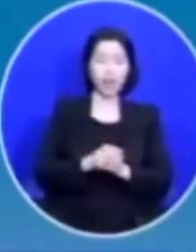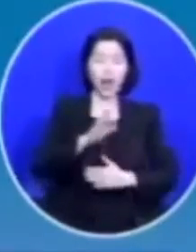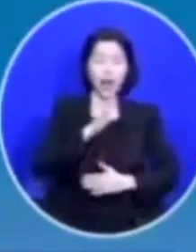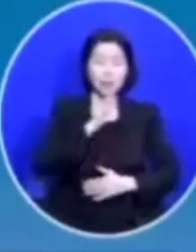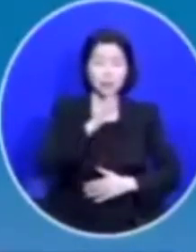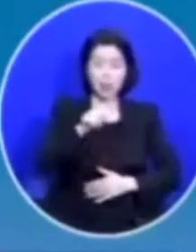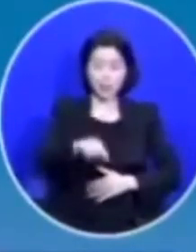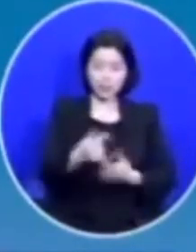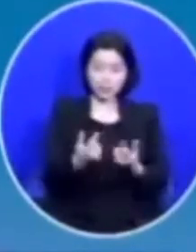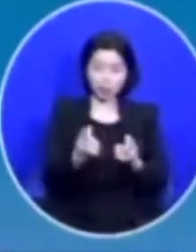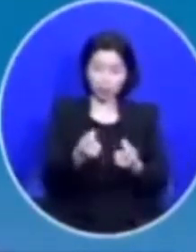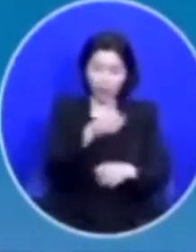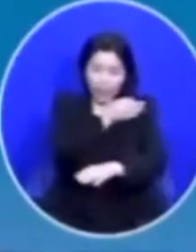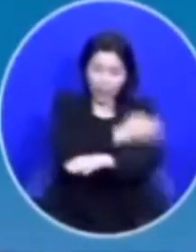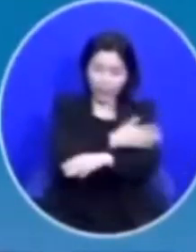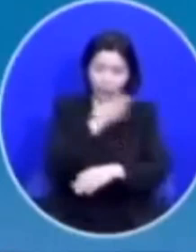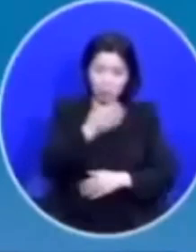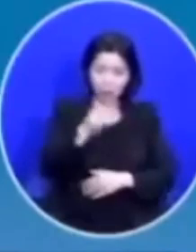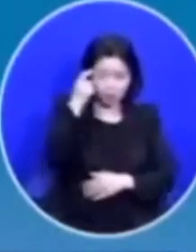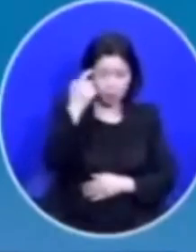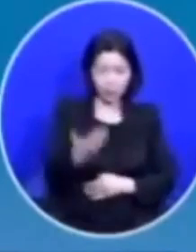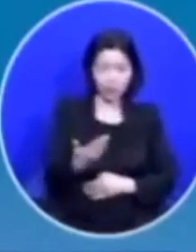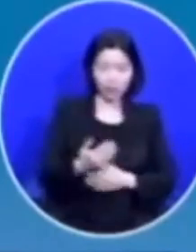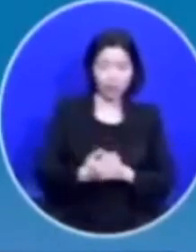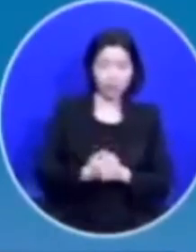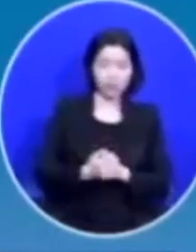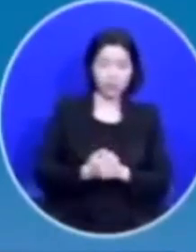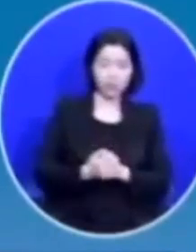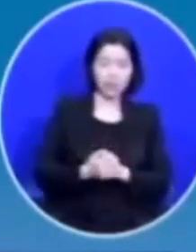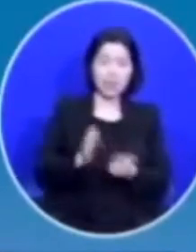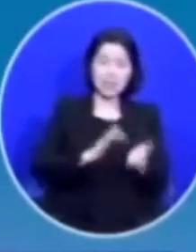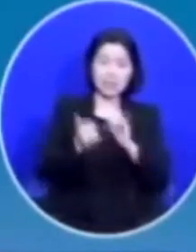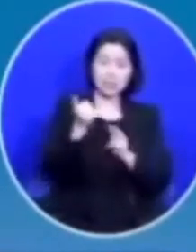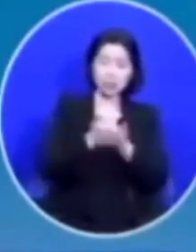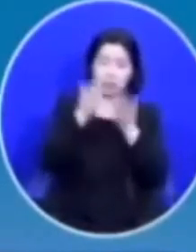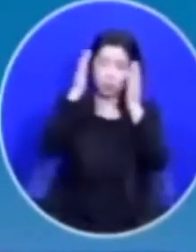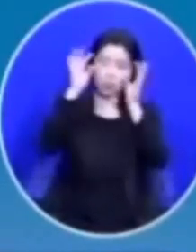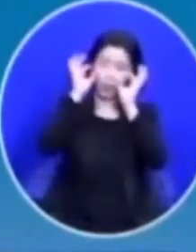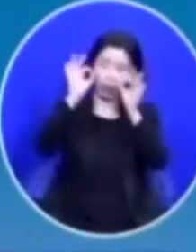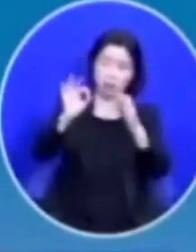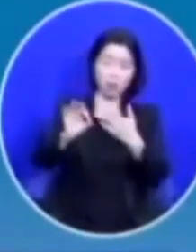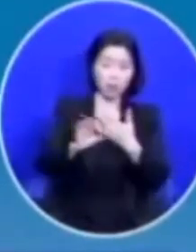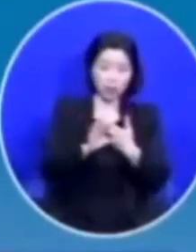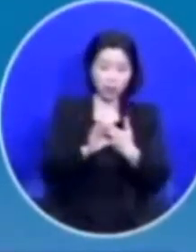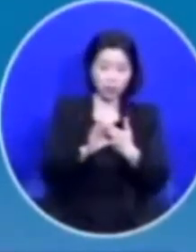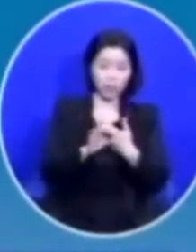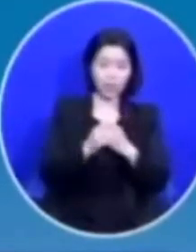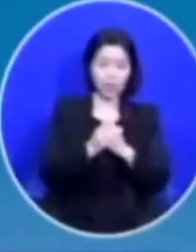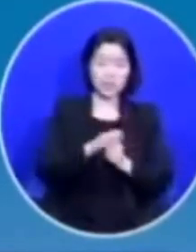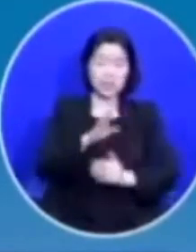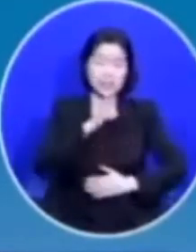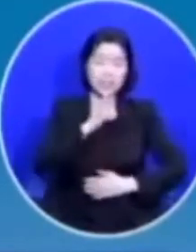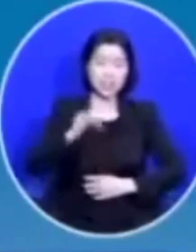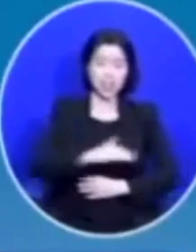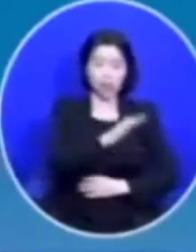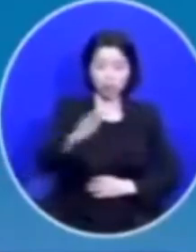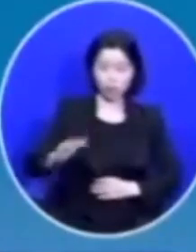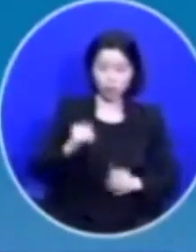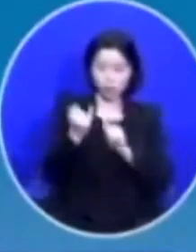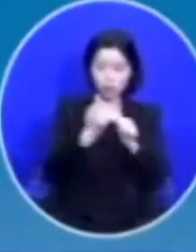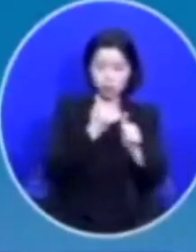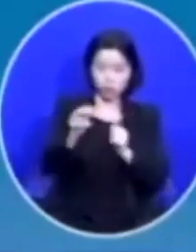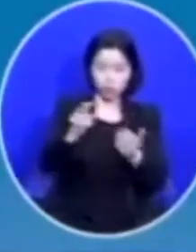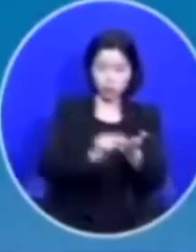정말 그렇게 간단한 번갈 예수님을 바라 보기만 하면 진짜 우리 부부 문제가